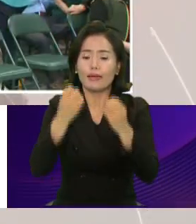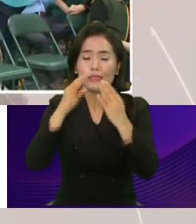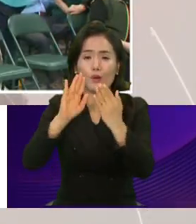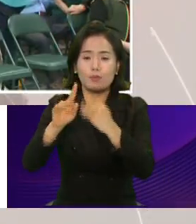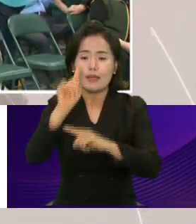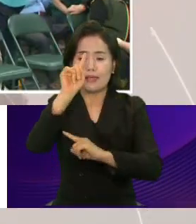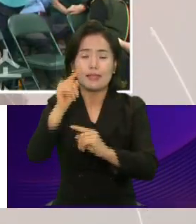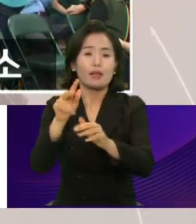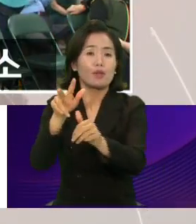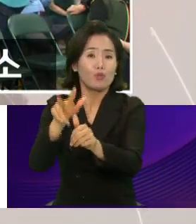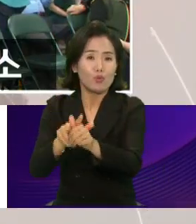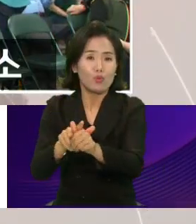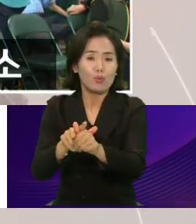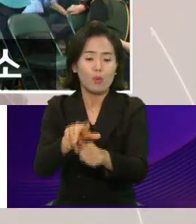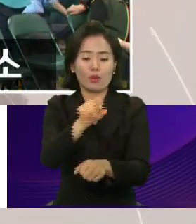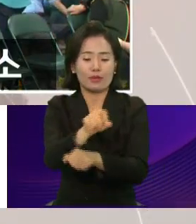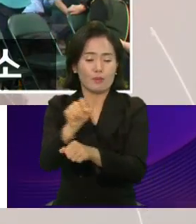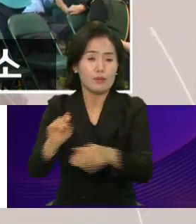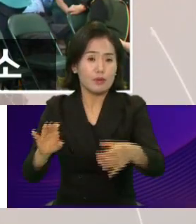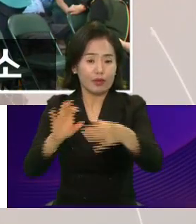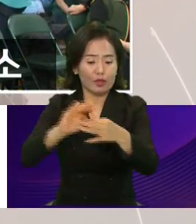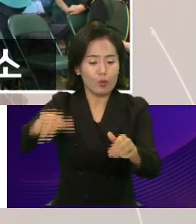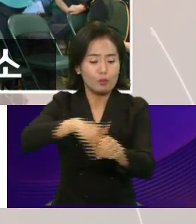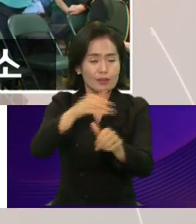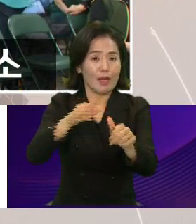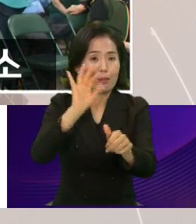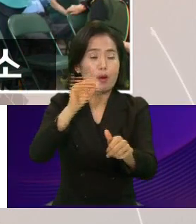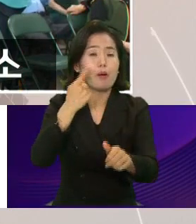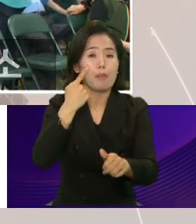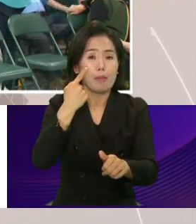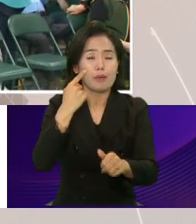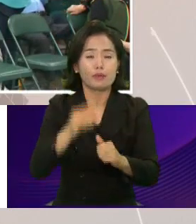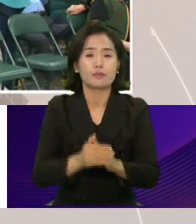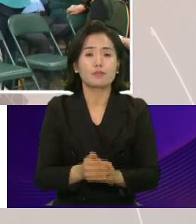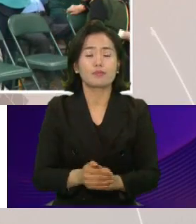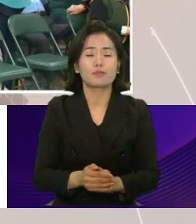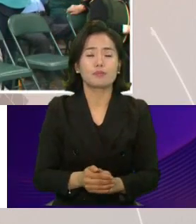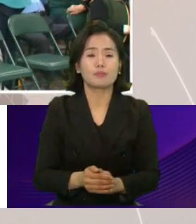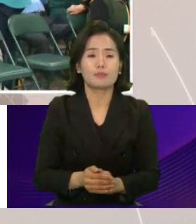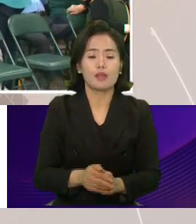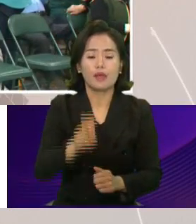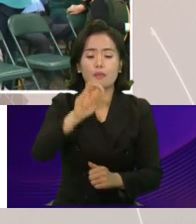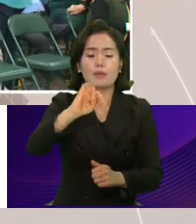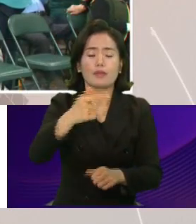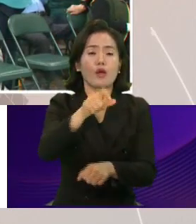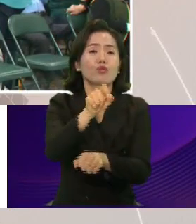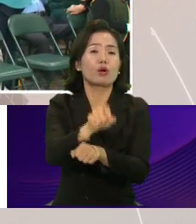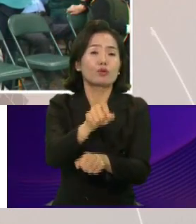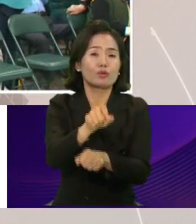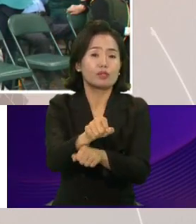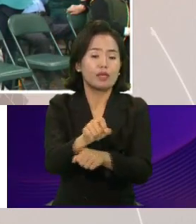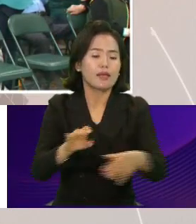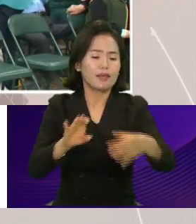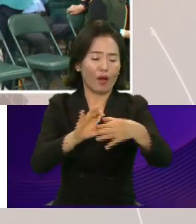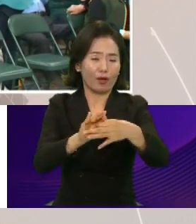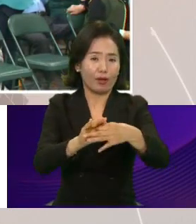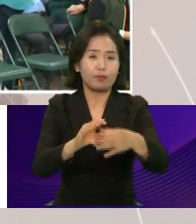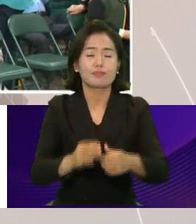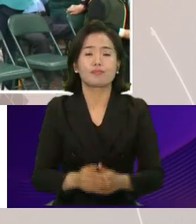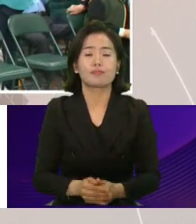새로운미래 이낙연 후보 캠프를 각각 연결해서 분위기 살펴보겠습니다. 먼저 민주당 민형배 후보 캠프에 나가 있는 취재 기자